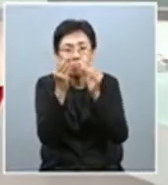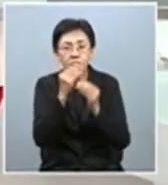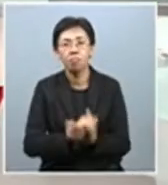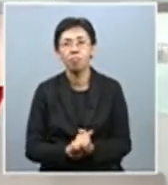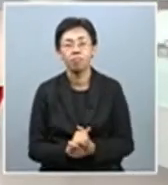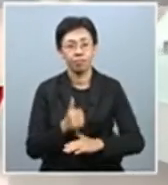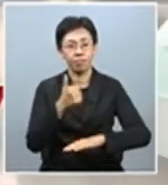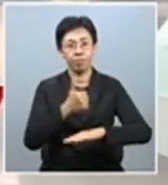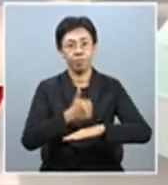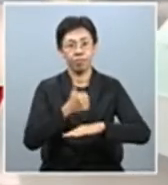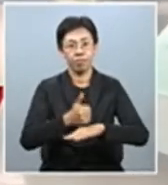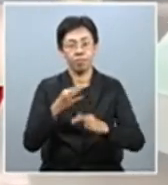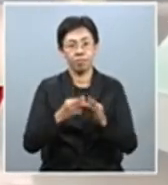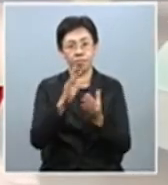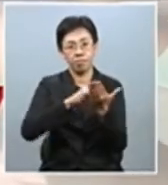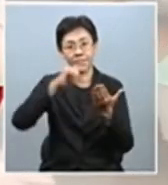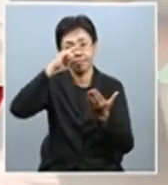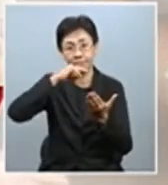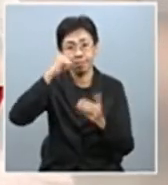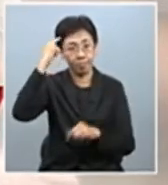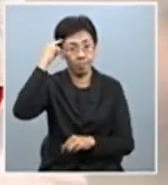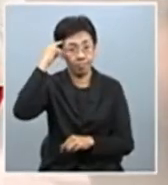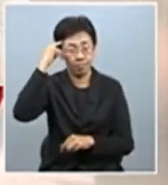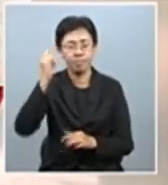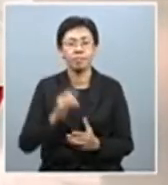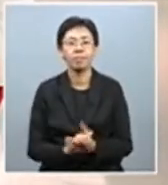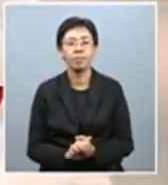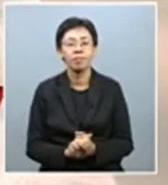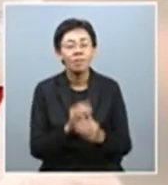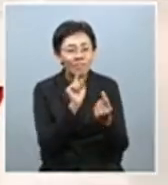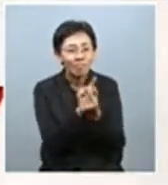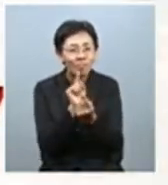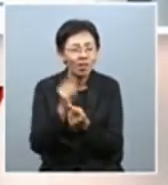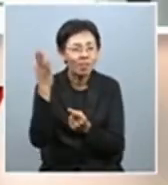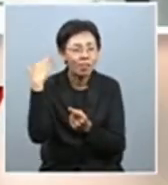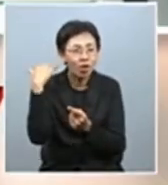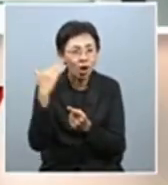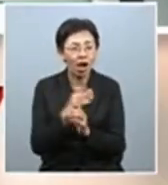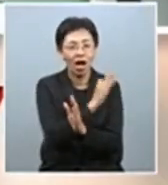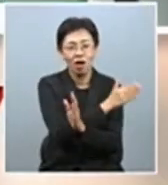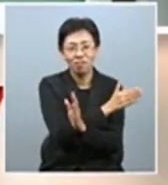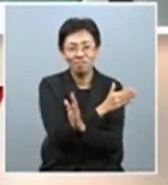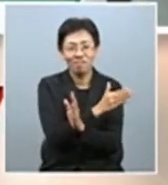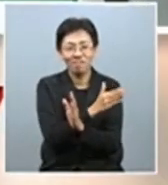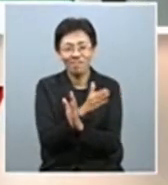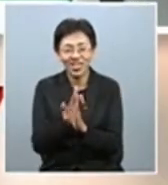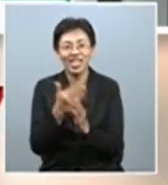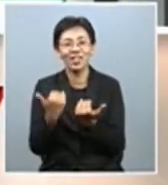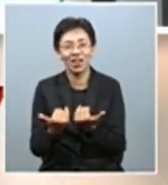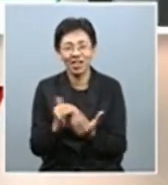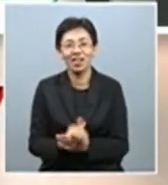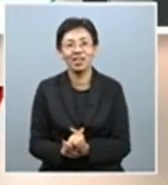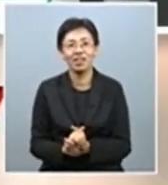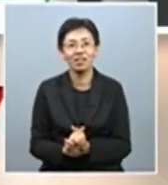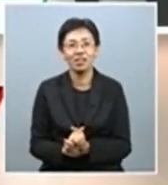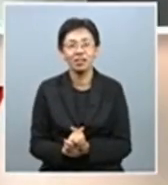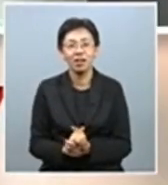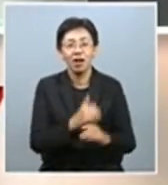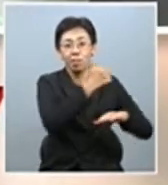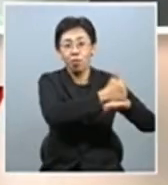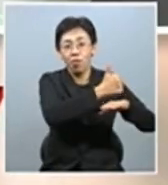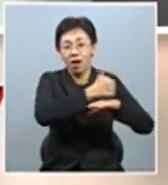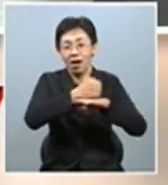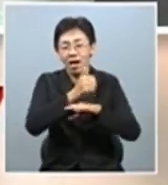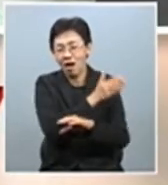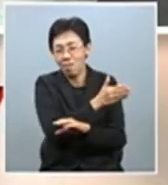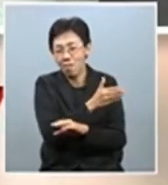ผู้ว่าการธนาคารแห่งประเทศไทยหรือว่าผู้ว่าแบงก์ชาติในอดีตทุกท่านจนถึงท่านปัจจุบันเลยนะฮะ ท่านปัจจุบันนะคะดร.วีระไทยค่ะ